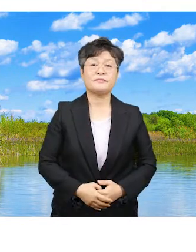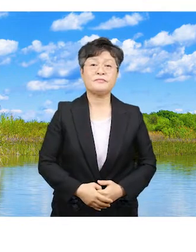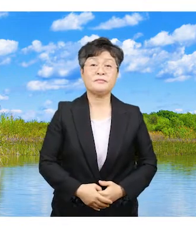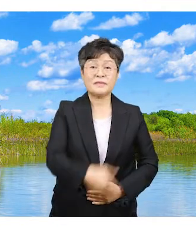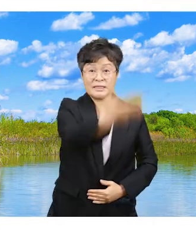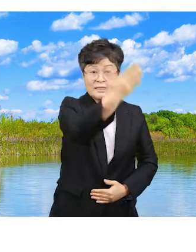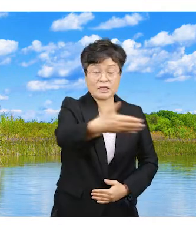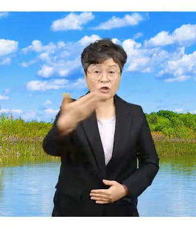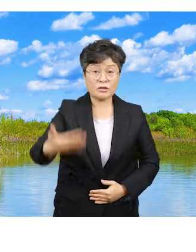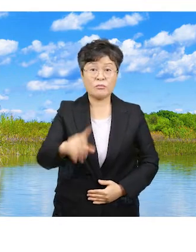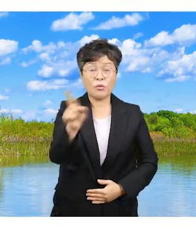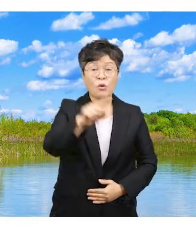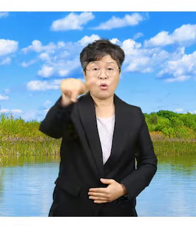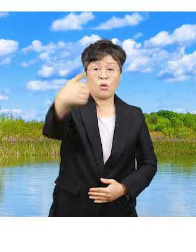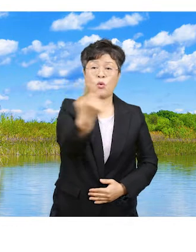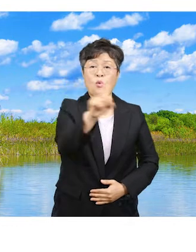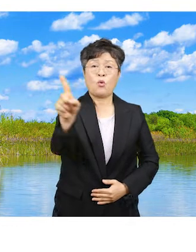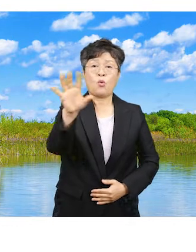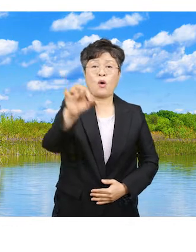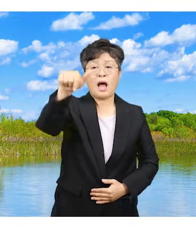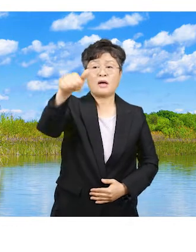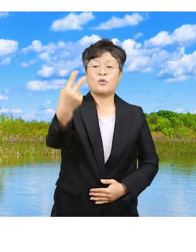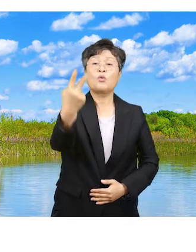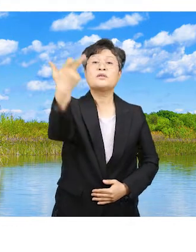원천천은 광교산에서부터 출발해서